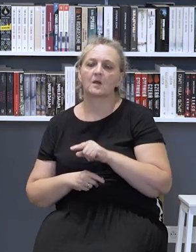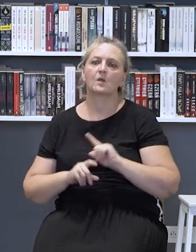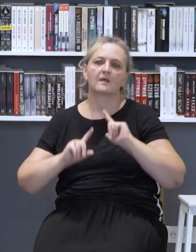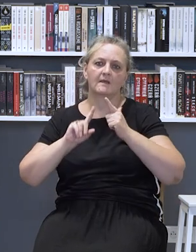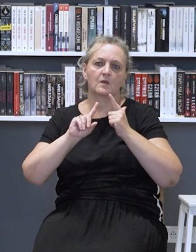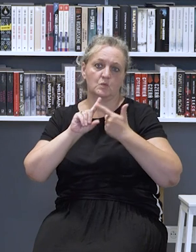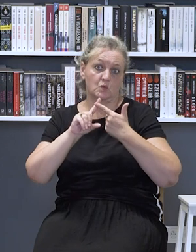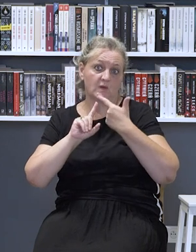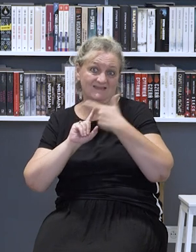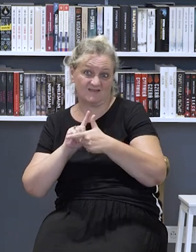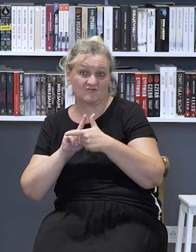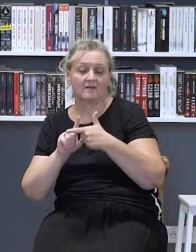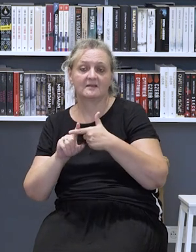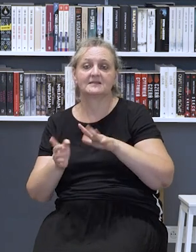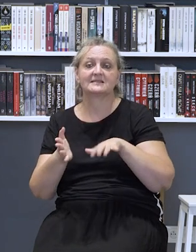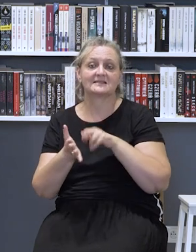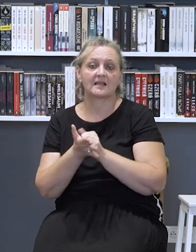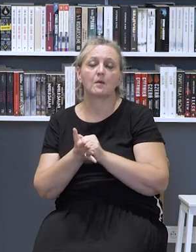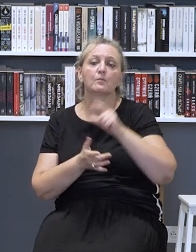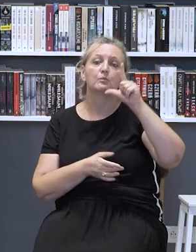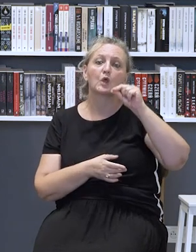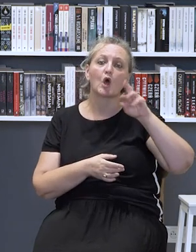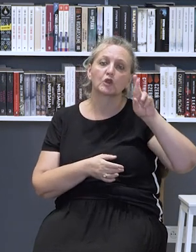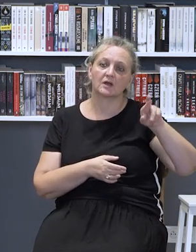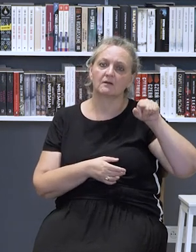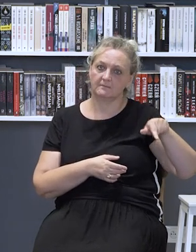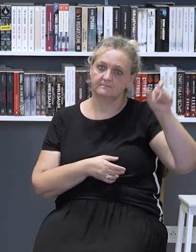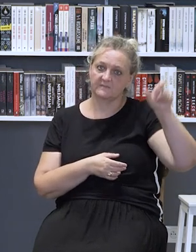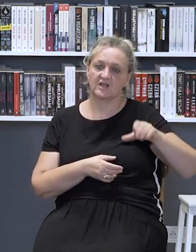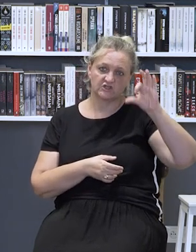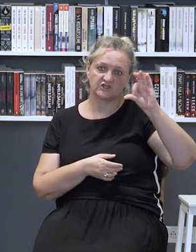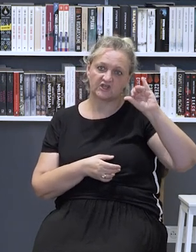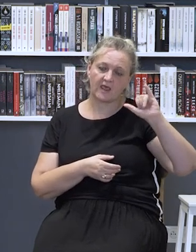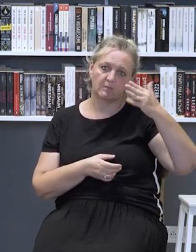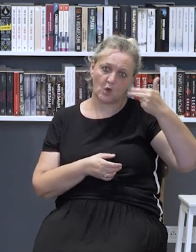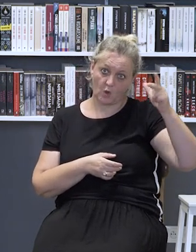tygodniu na zajęciach u Piotra Siemiona.